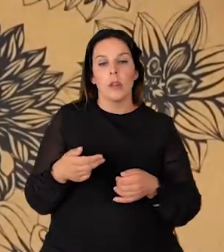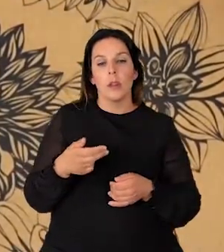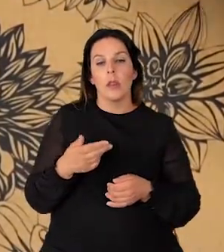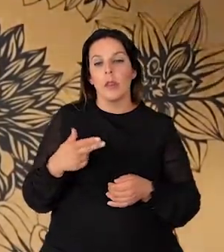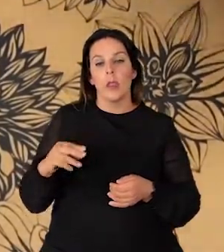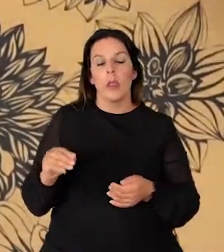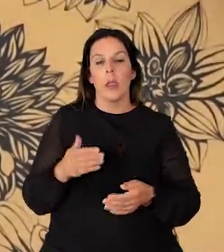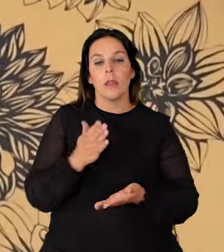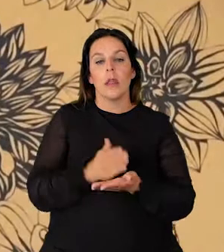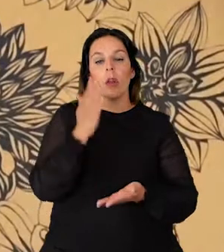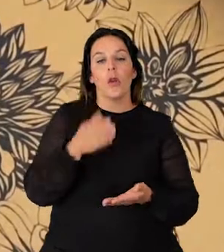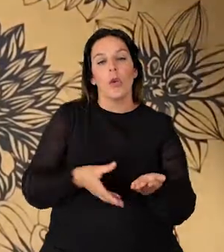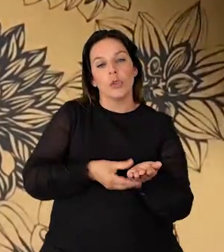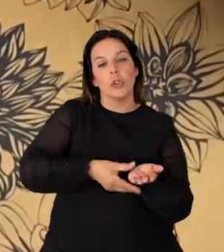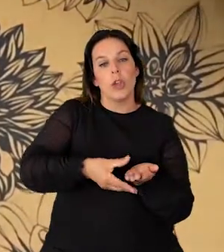klejem.